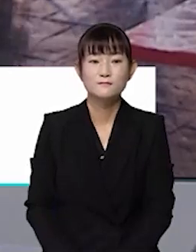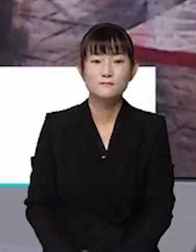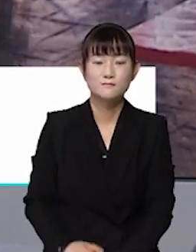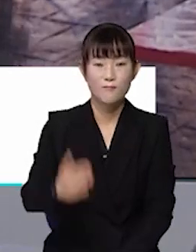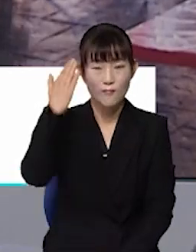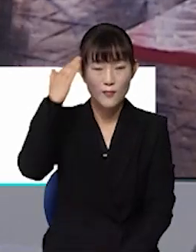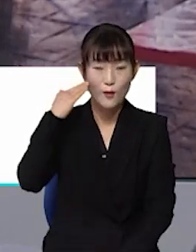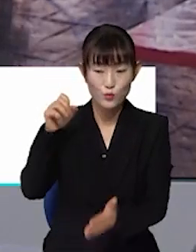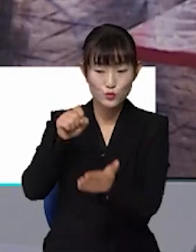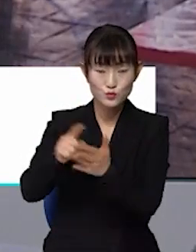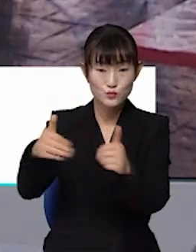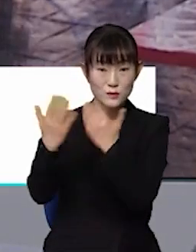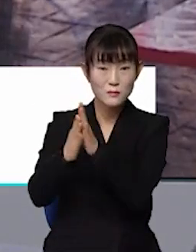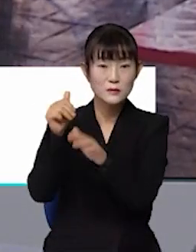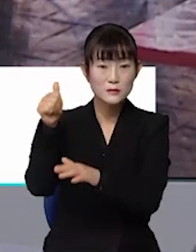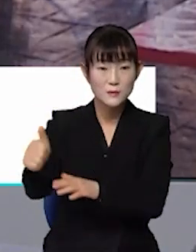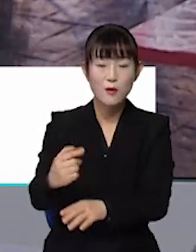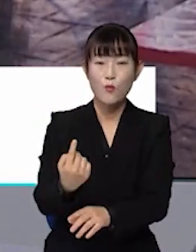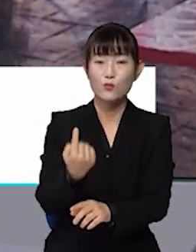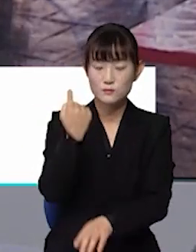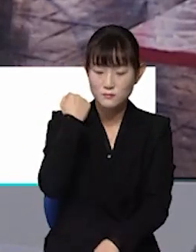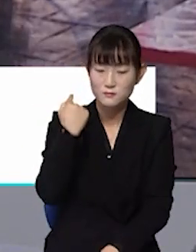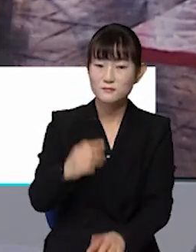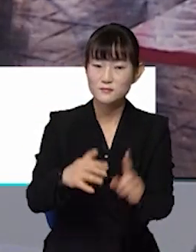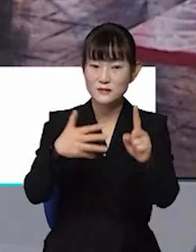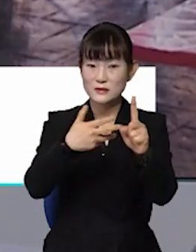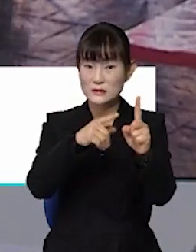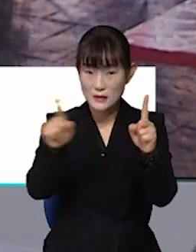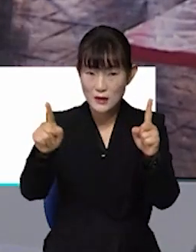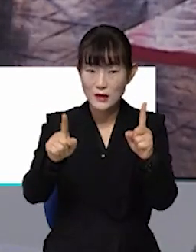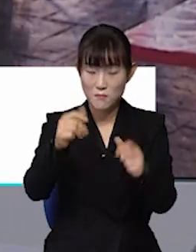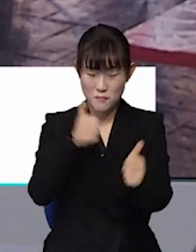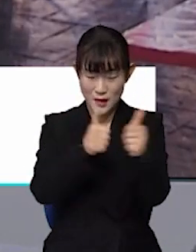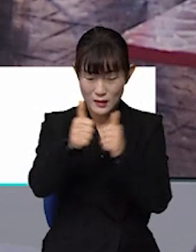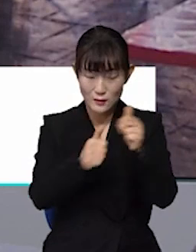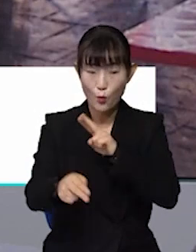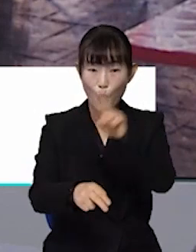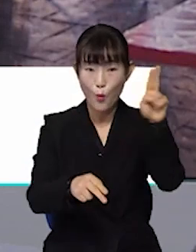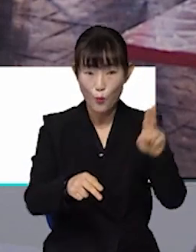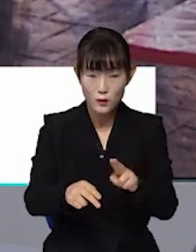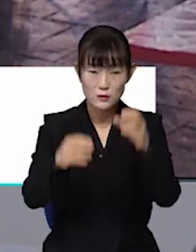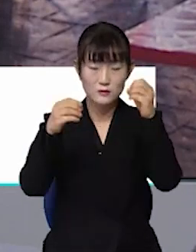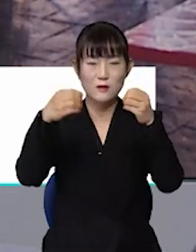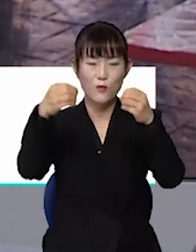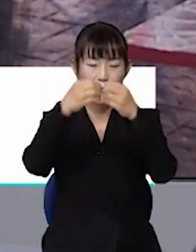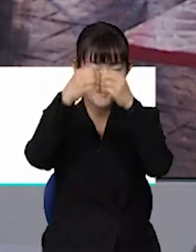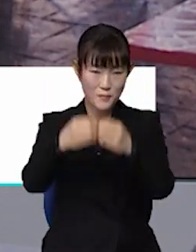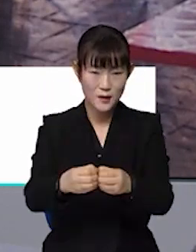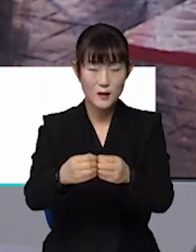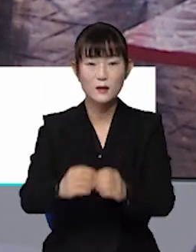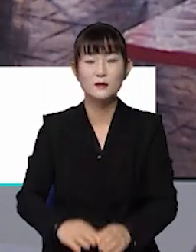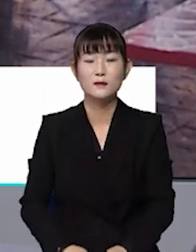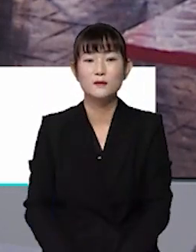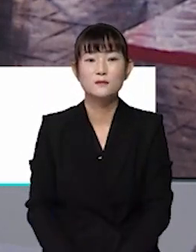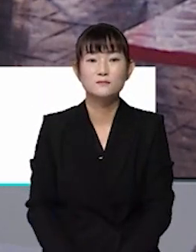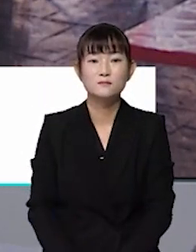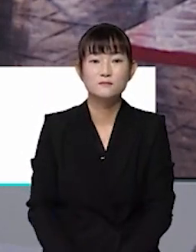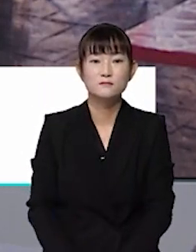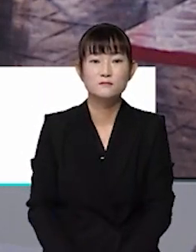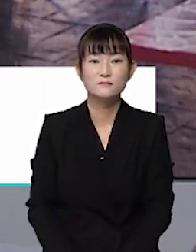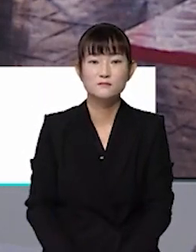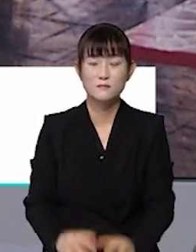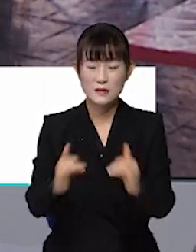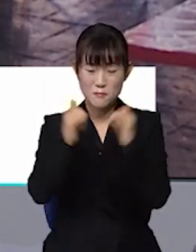우리나라 축구 대표팀이 어제 열린 카타르 월드컵 조별리그 1차전에서 우루과이를 상대로 0-0 무승부를 기록했습니다.